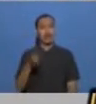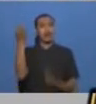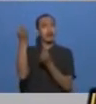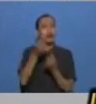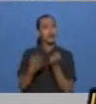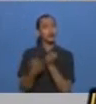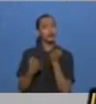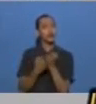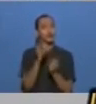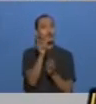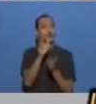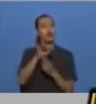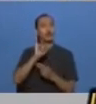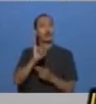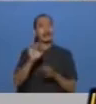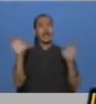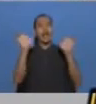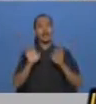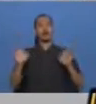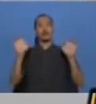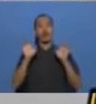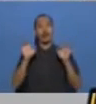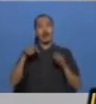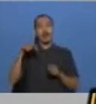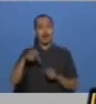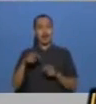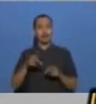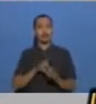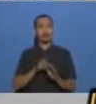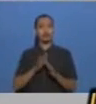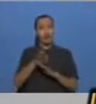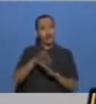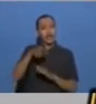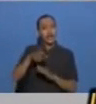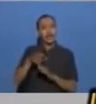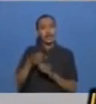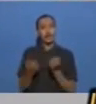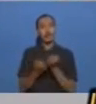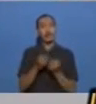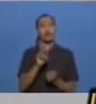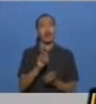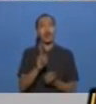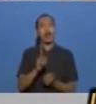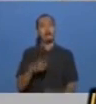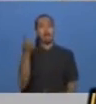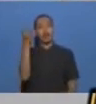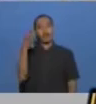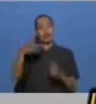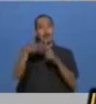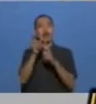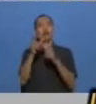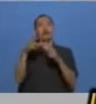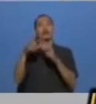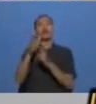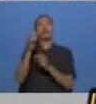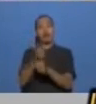Uni Eropa. Dan proyek I Am Safe ini mendukung pemerintah Kota Kupang dan Kabupaten Kupang NTT, juga pemerintah Kota Yogyakarta, Kabupaten Gunung Kidul,